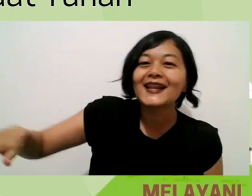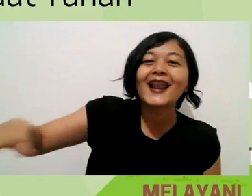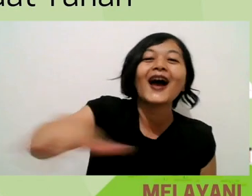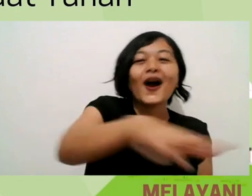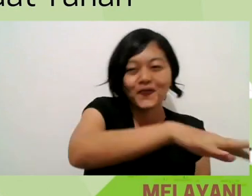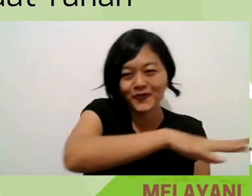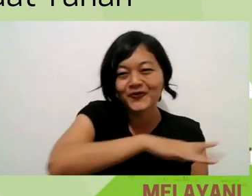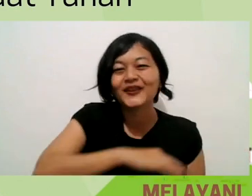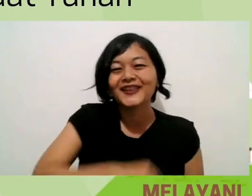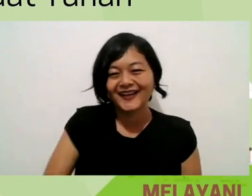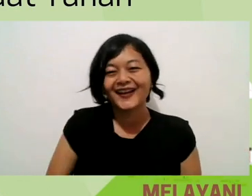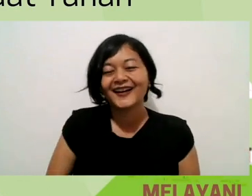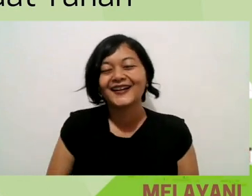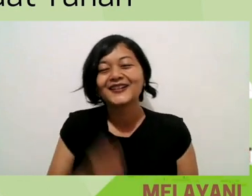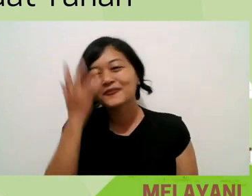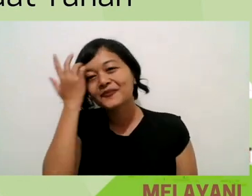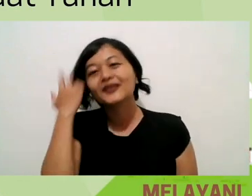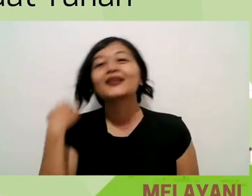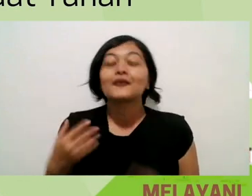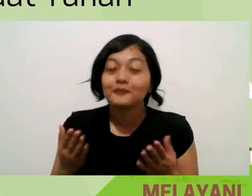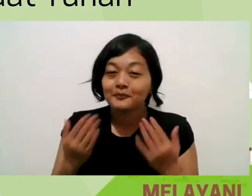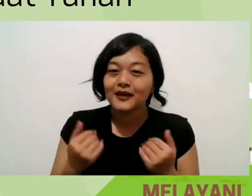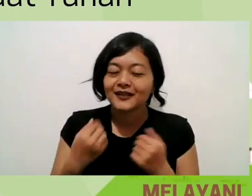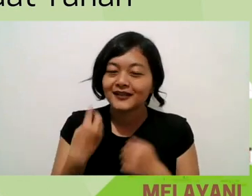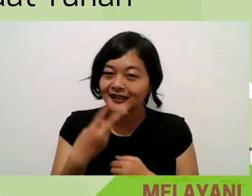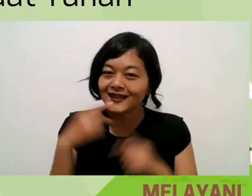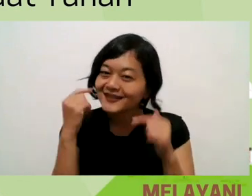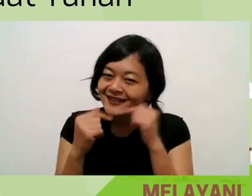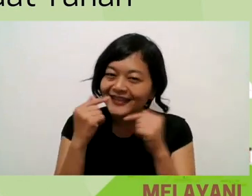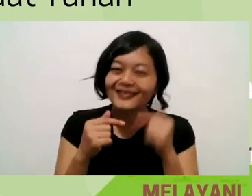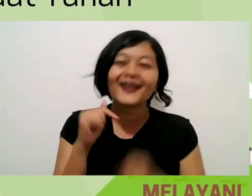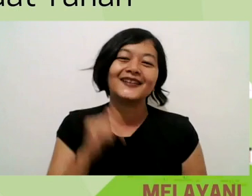Sumur itu hanyalah setetes air dalam sebuah ember.